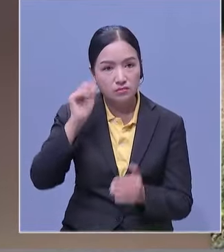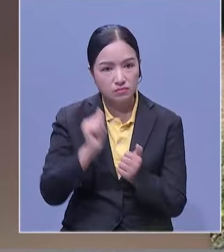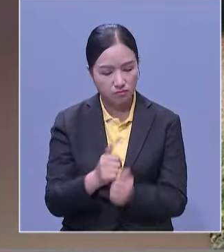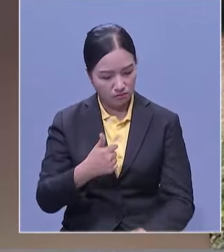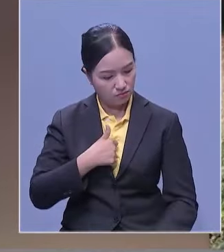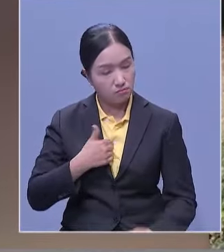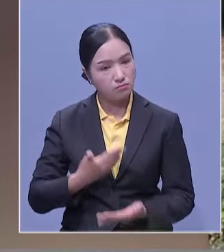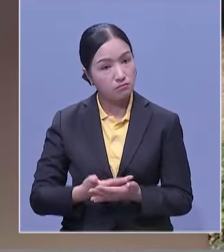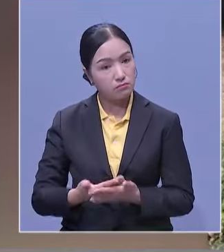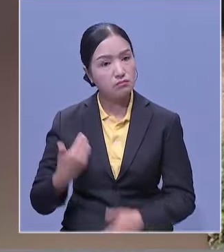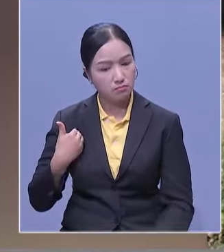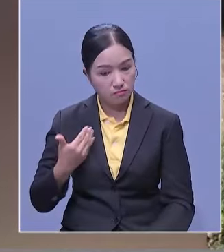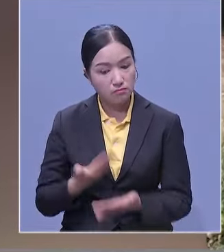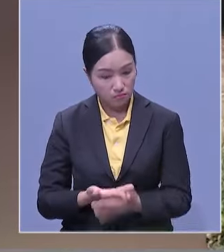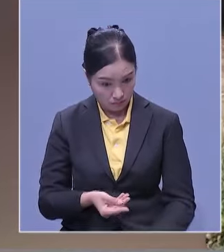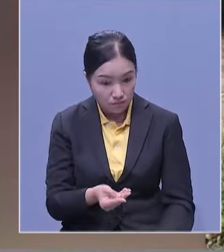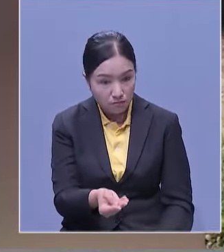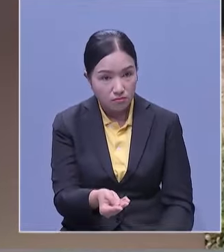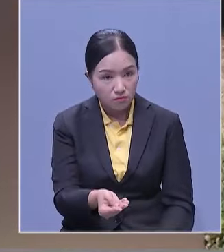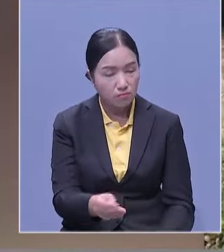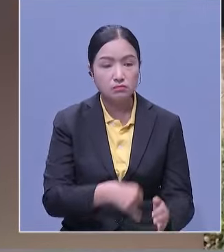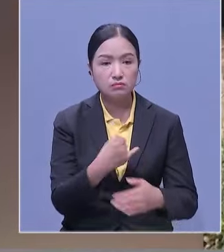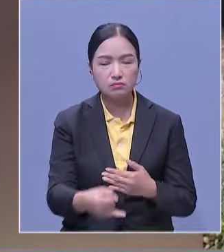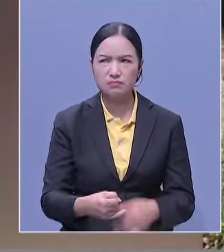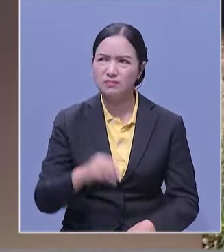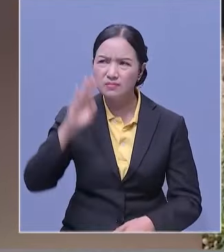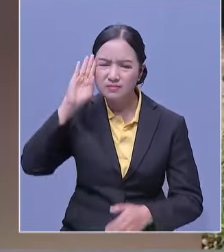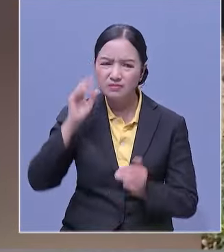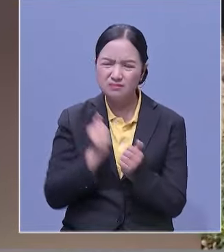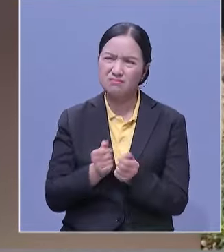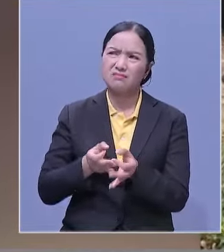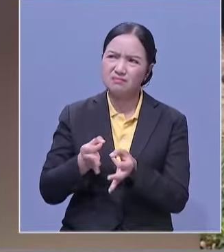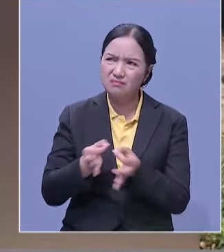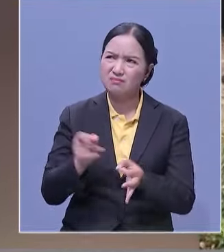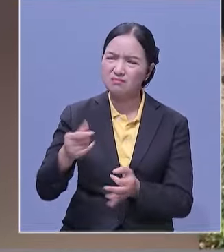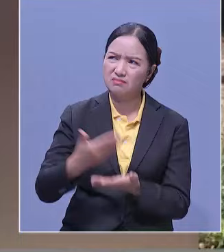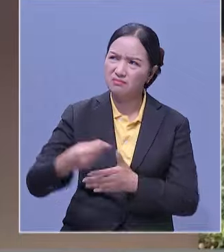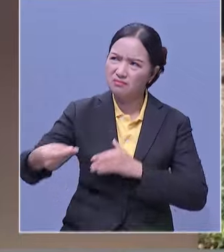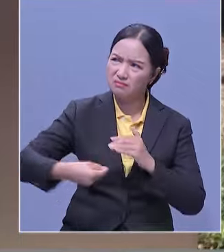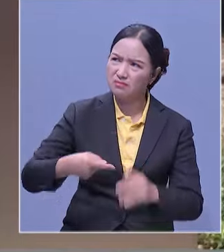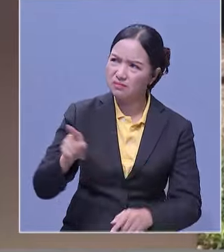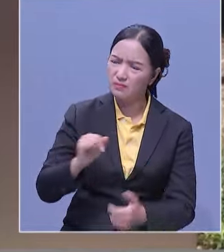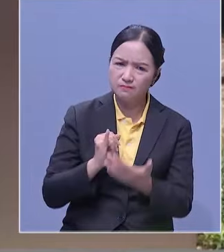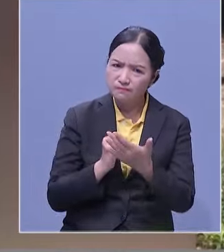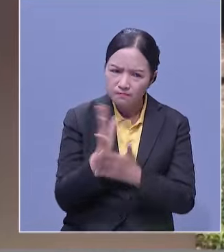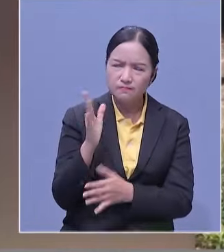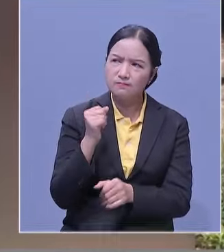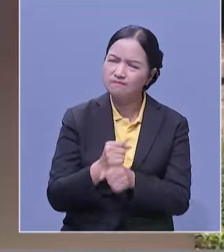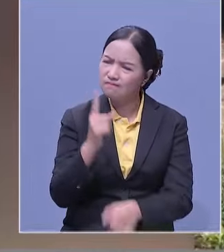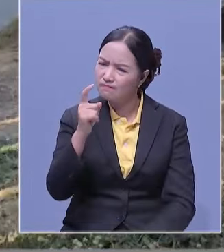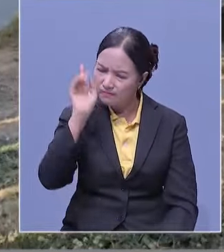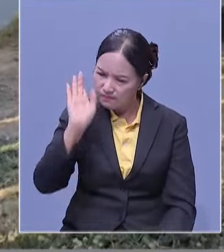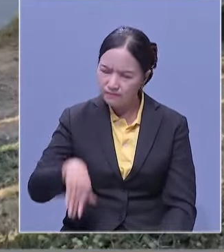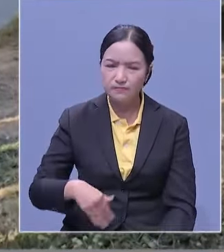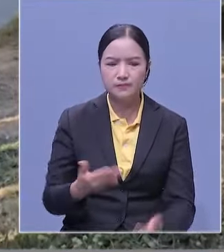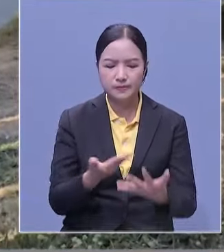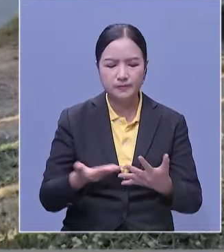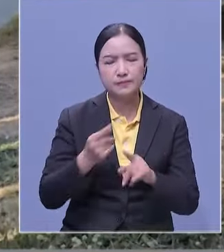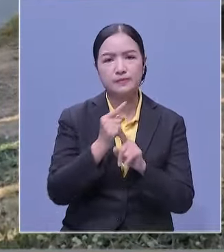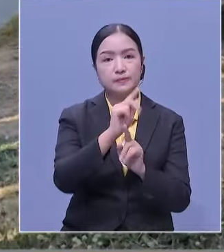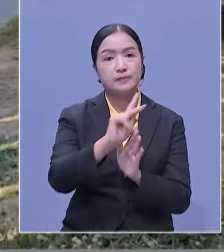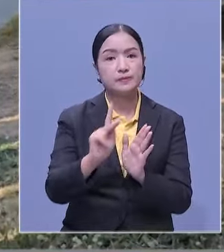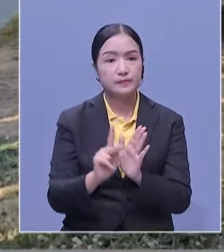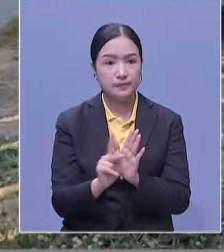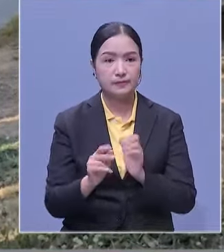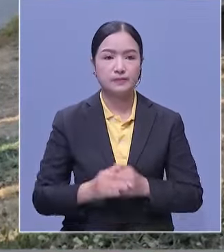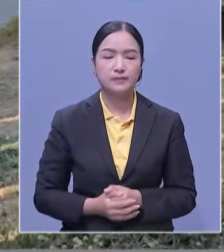นะค่ะเอาเงินมั้ยล่ะคือตำจจบเรื่องตำรวจก็พยายามอธิบายว่าคุณติดสินบนอย่างเงี้ยไม่อทำต้องดำเนิคดีนะคะ